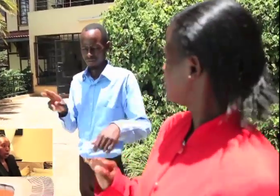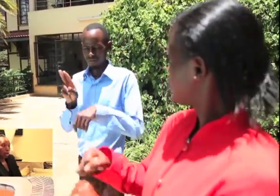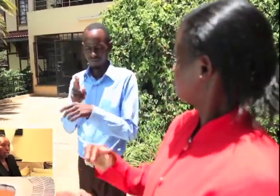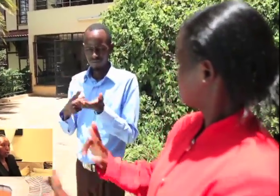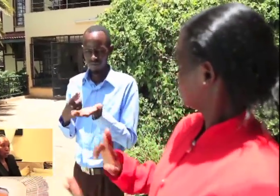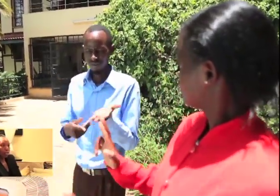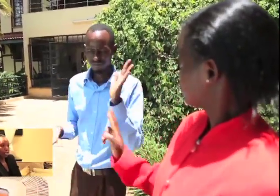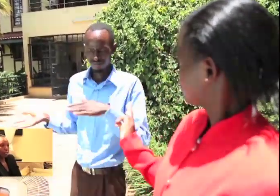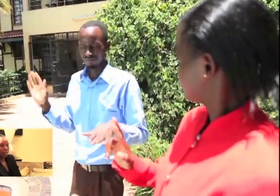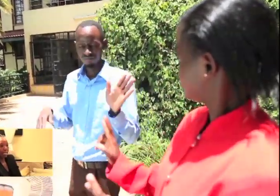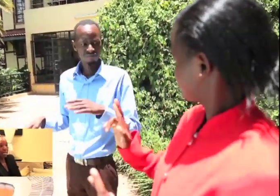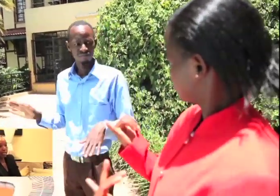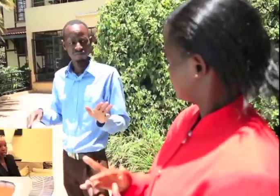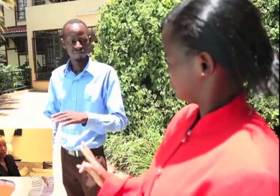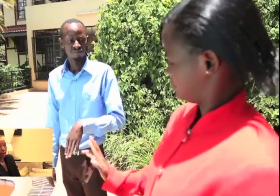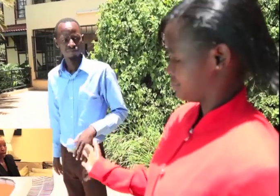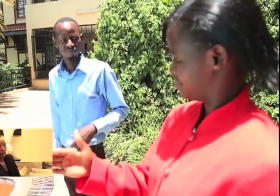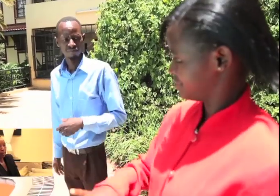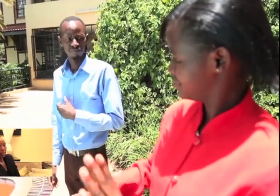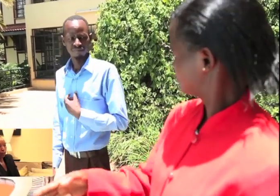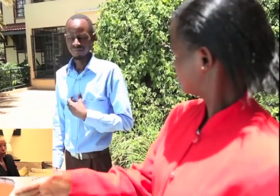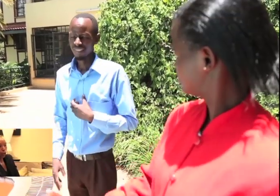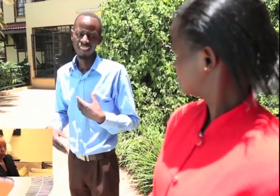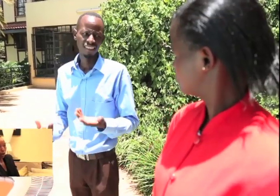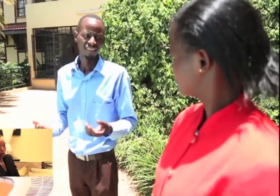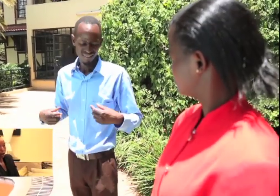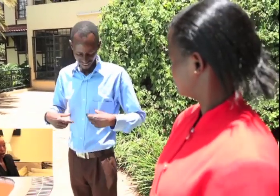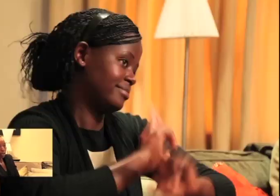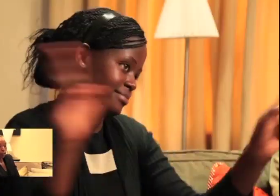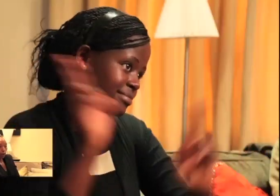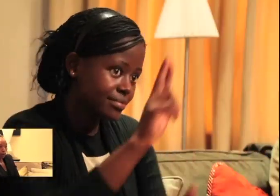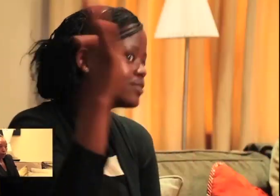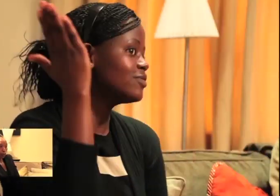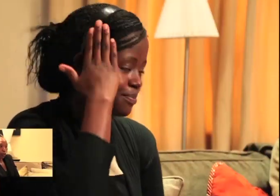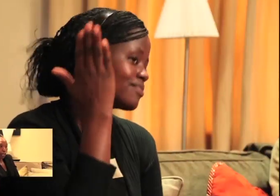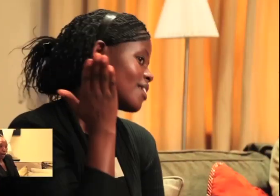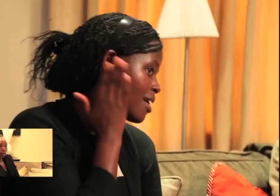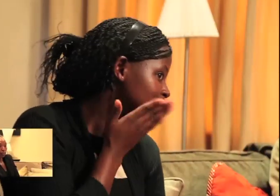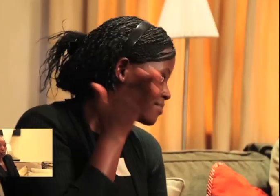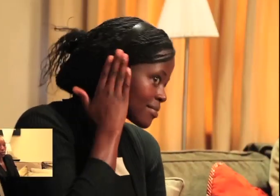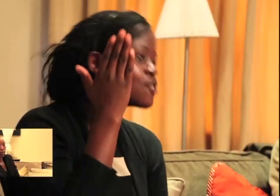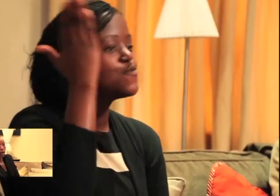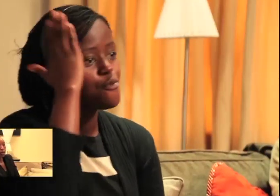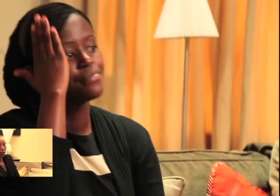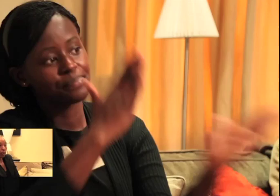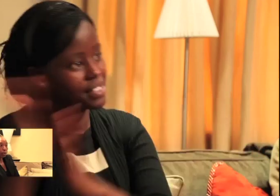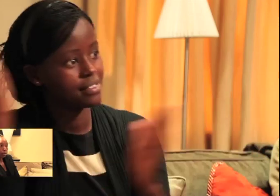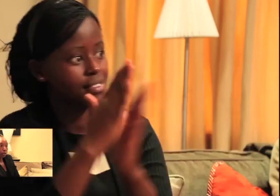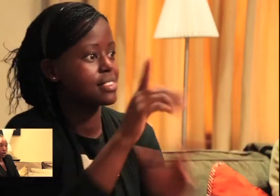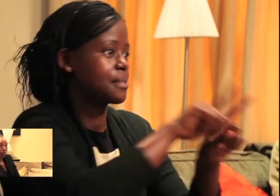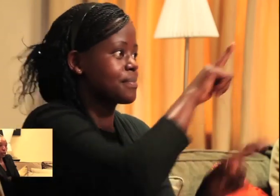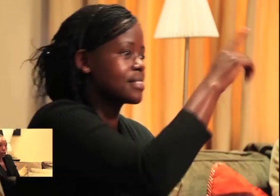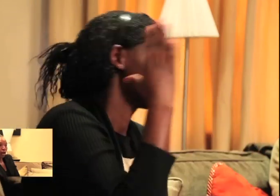we were on our own, it could not have been easy. But for sure, it's because of through their